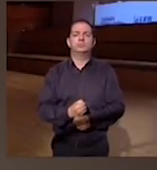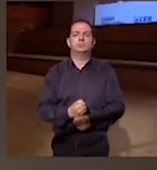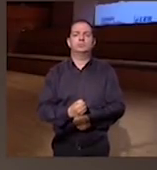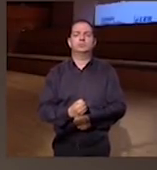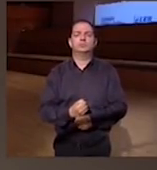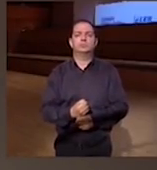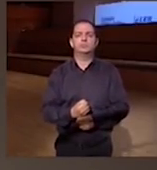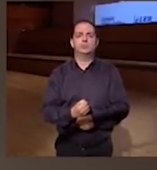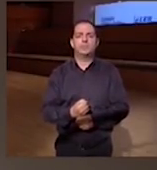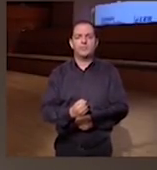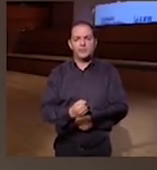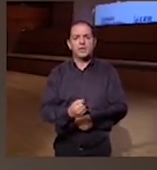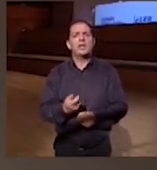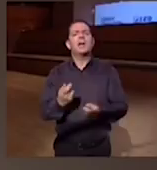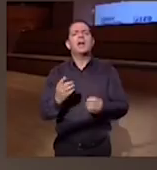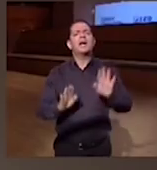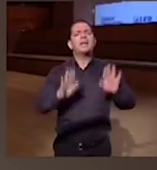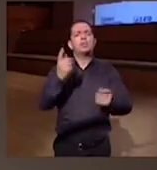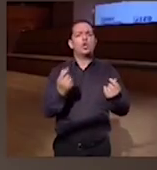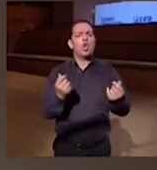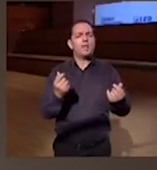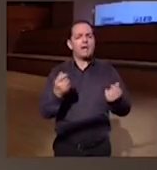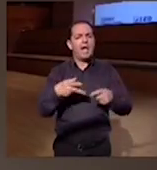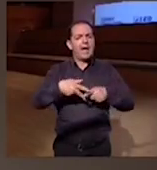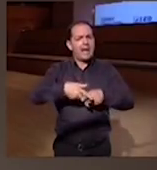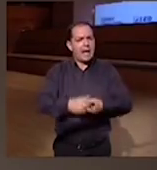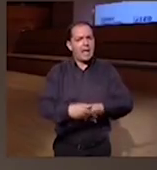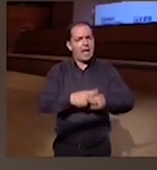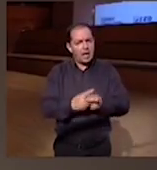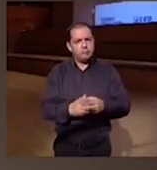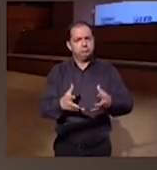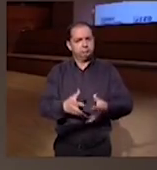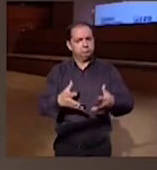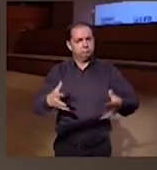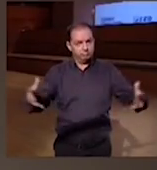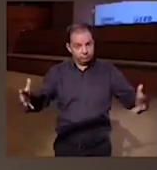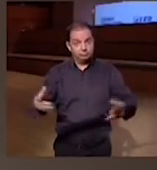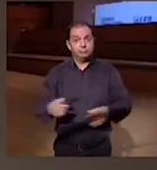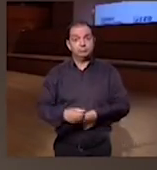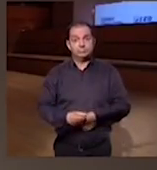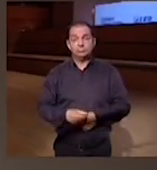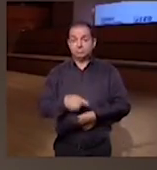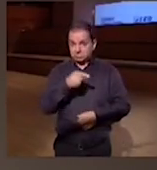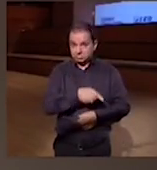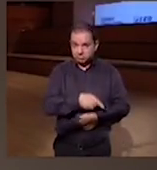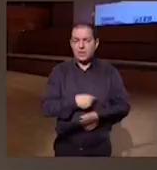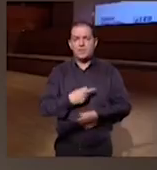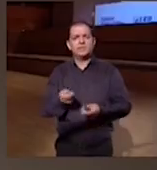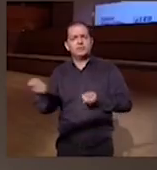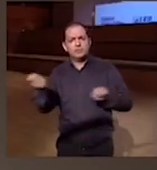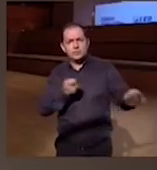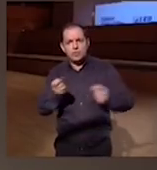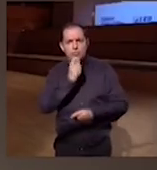τα χρηματοδοτικά εργαλεία που έχουμε αναπτύξει, αναπτύσσουμε μια ολοκληρωμένη στρατηγική ώστε να